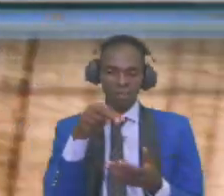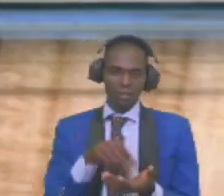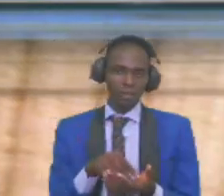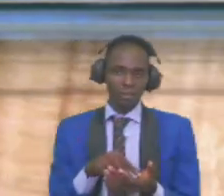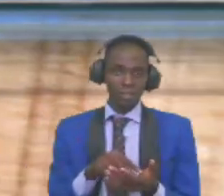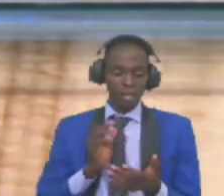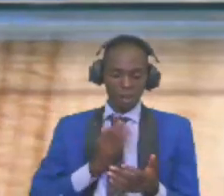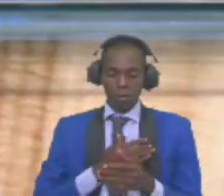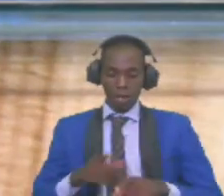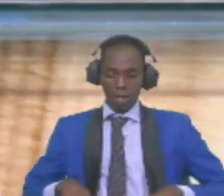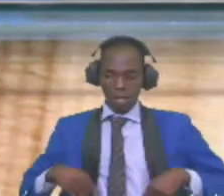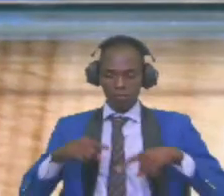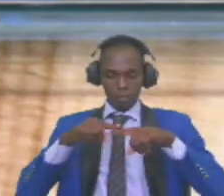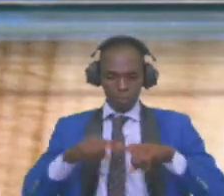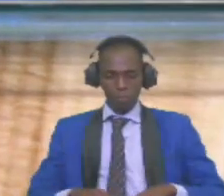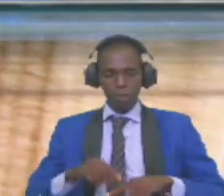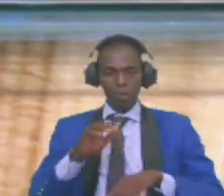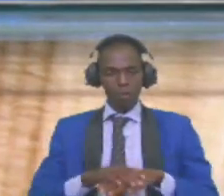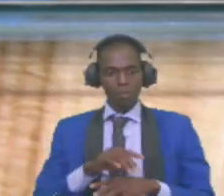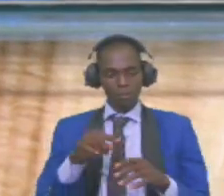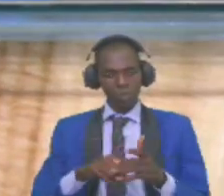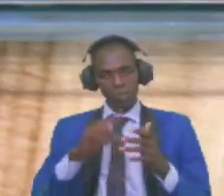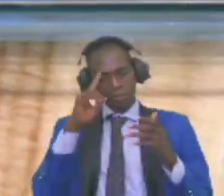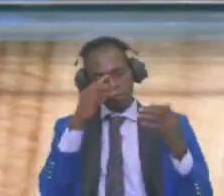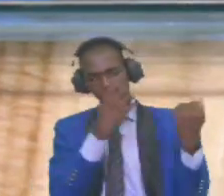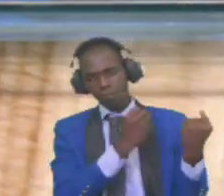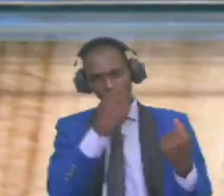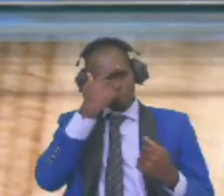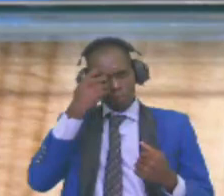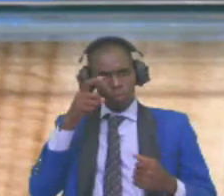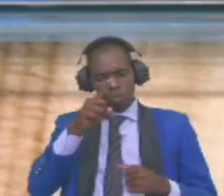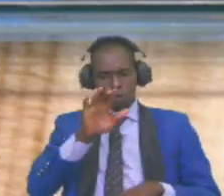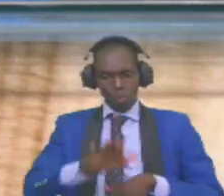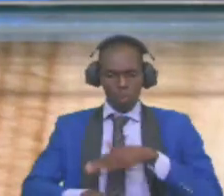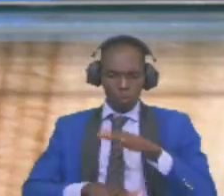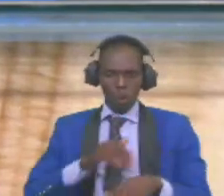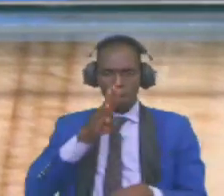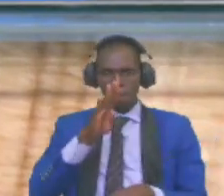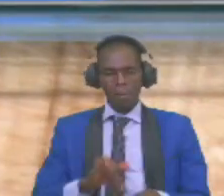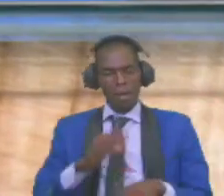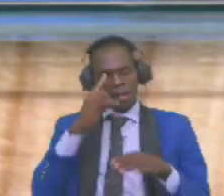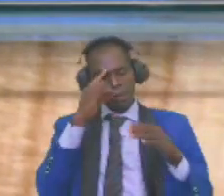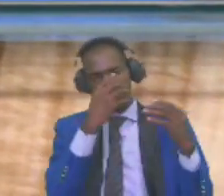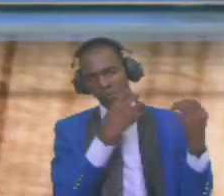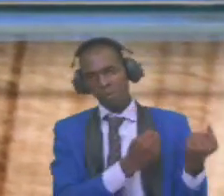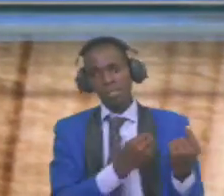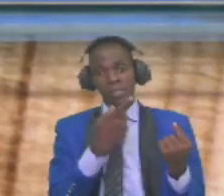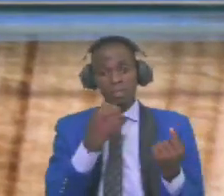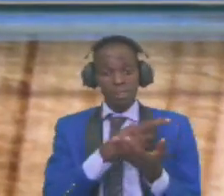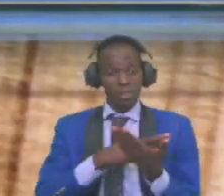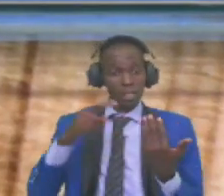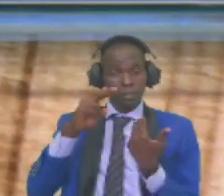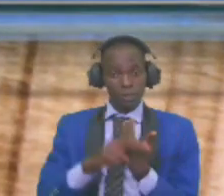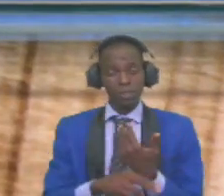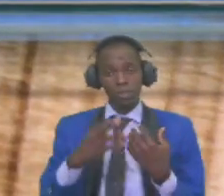m notre vie n'est pas de la foi on marchait pas la fois notre vivre dépendre de la fois la justice